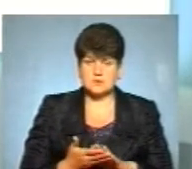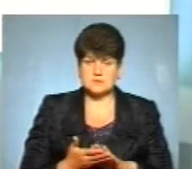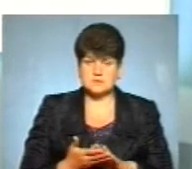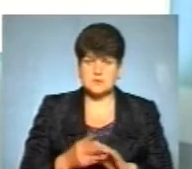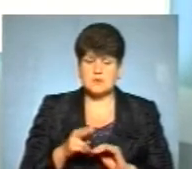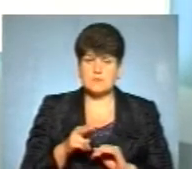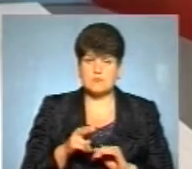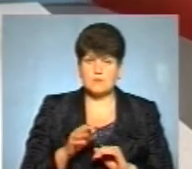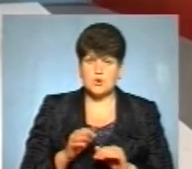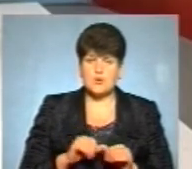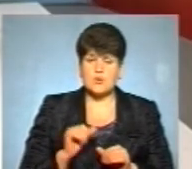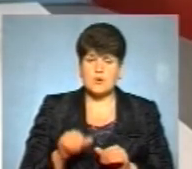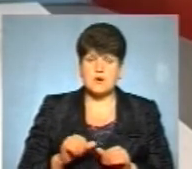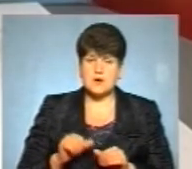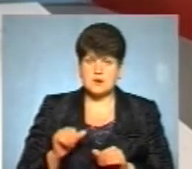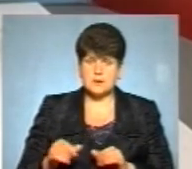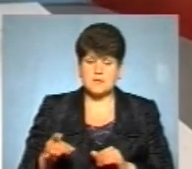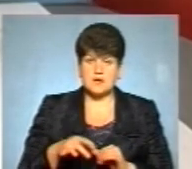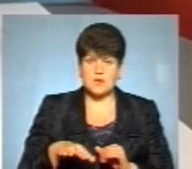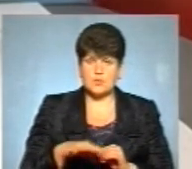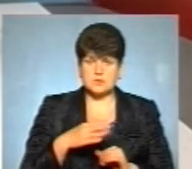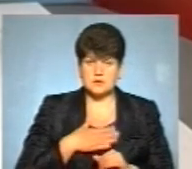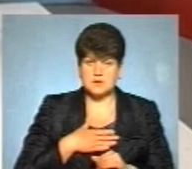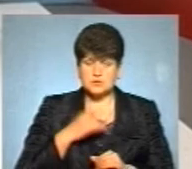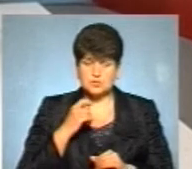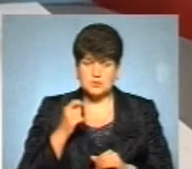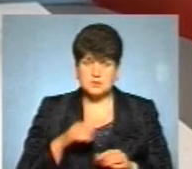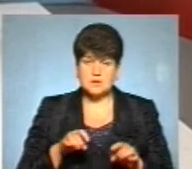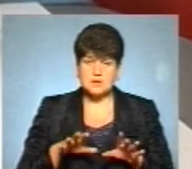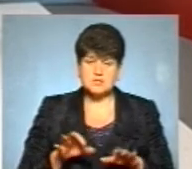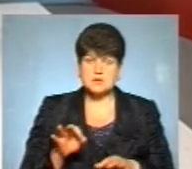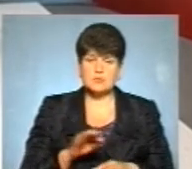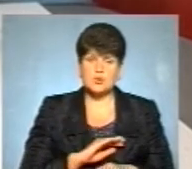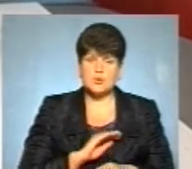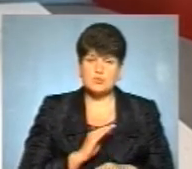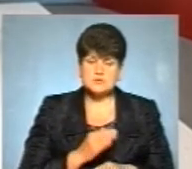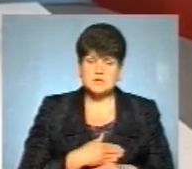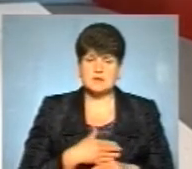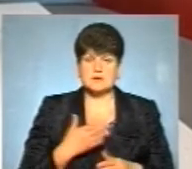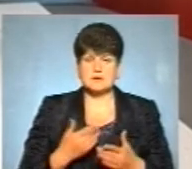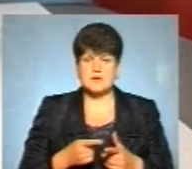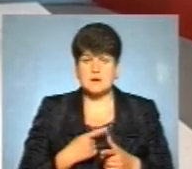по окремих регіонах нашої України, рішення про посилення або послаблення